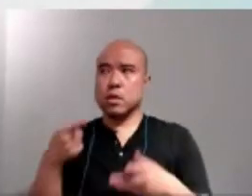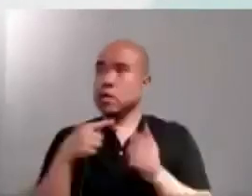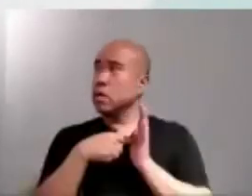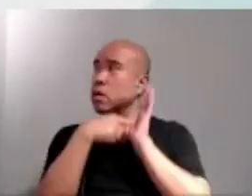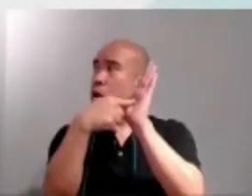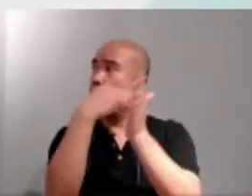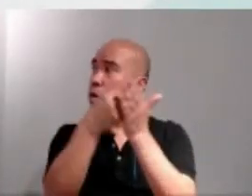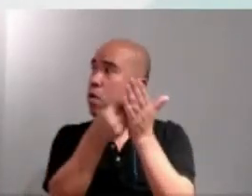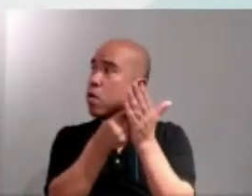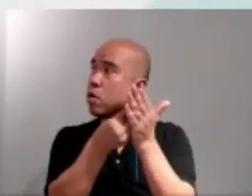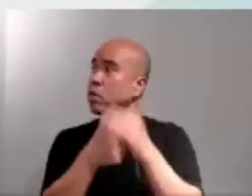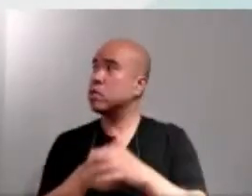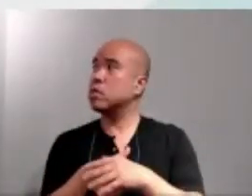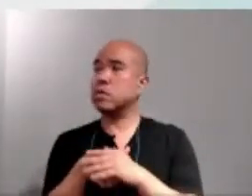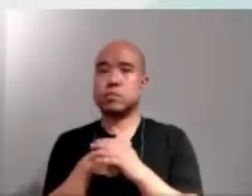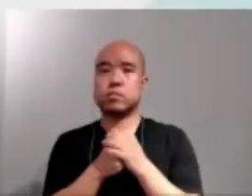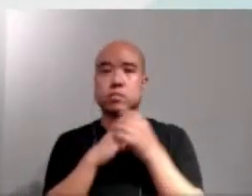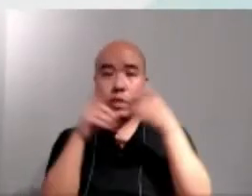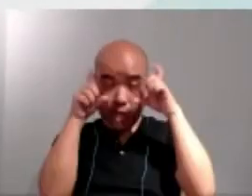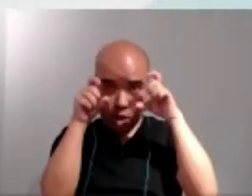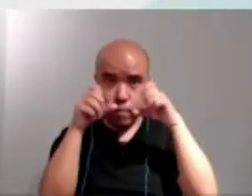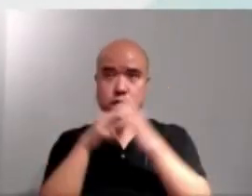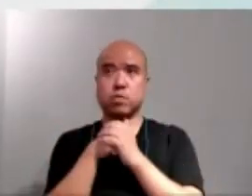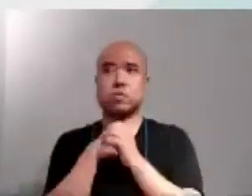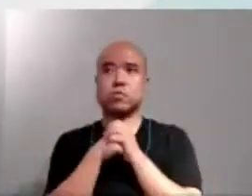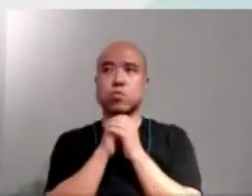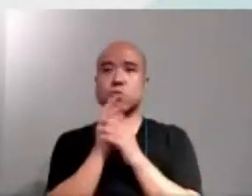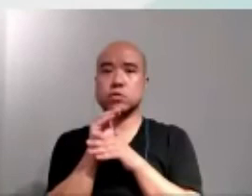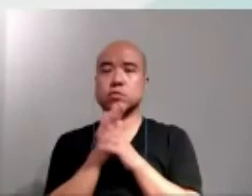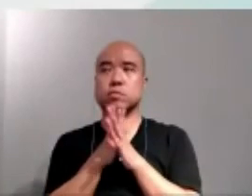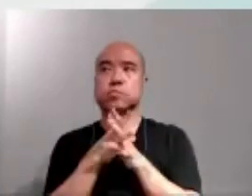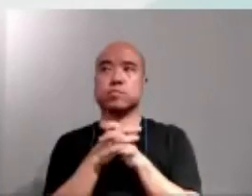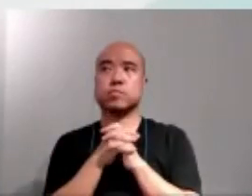之後咧，自己 screen cap 啊，擺 wallpaper 又好，擺落你